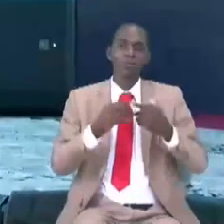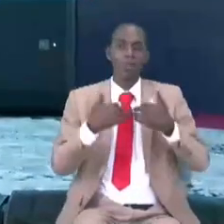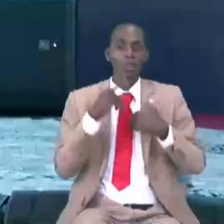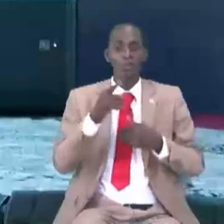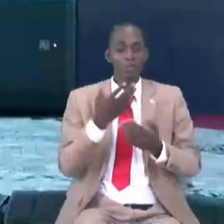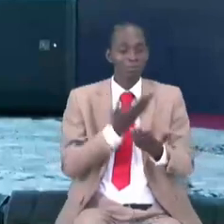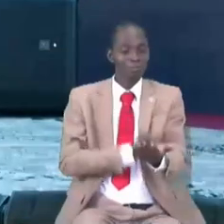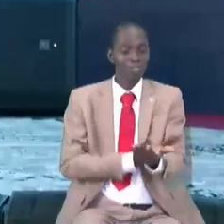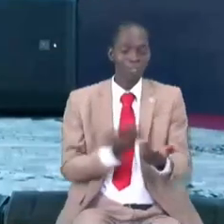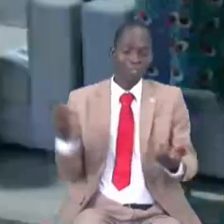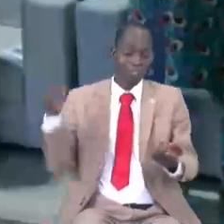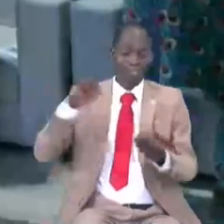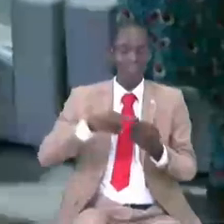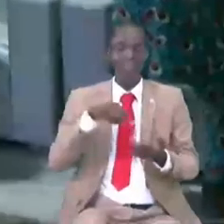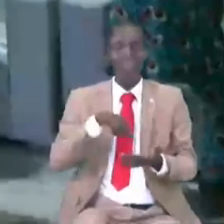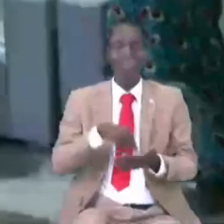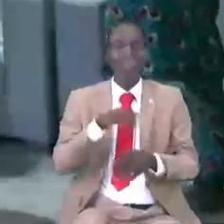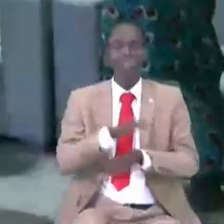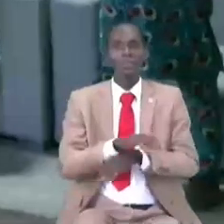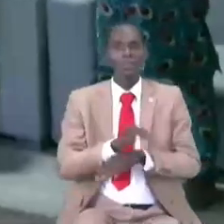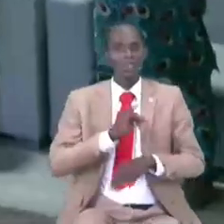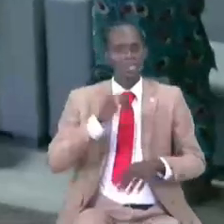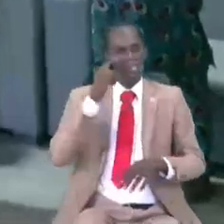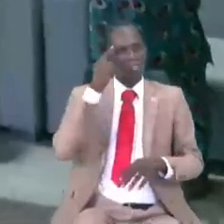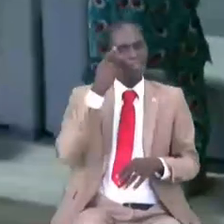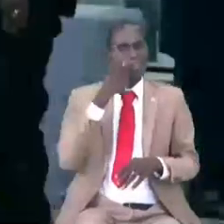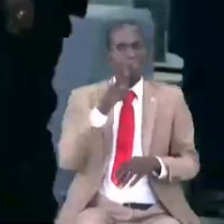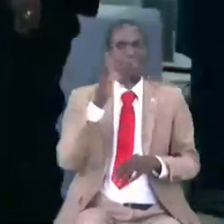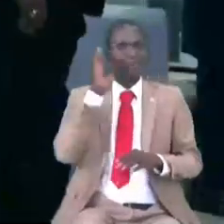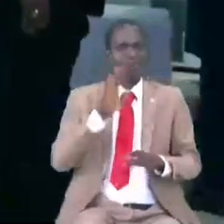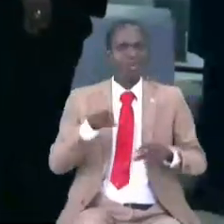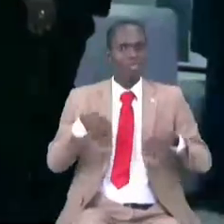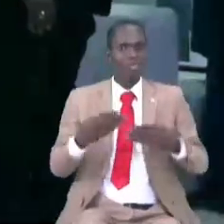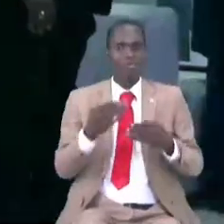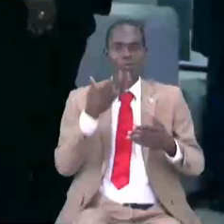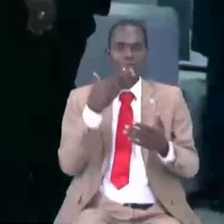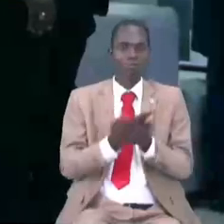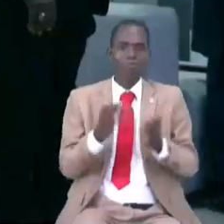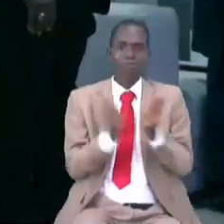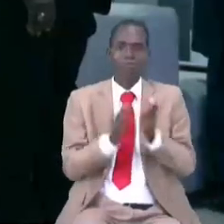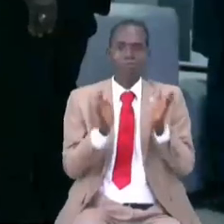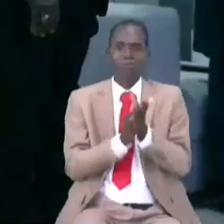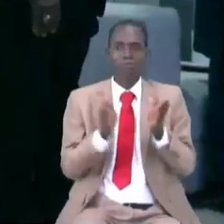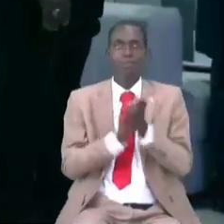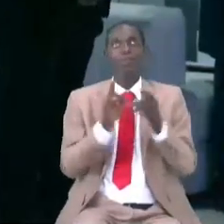Il faut acclamer très fort pour vous-même. Acclamez très fort le Seigneur pour vous-même. Gloire à Dieu.